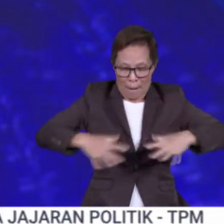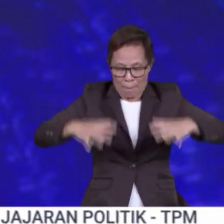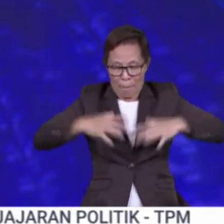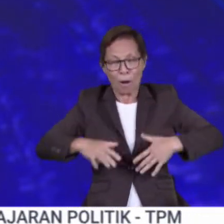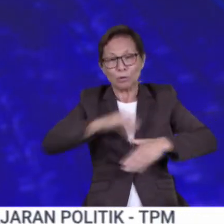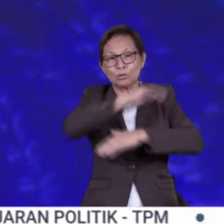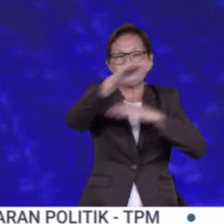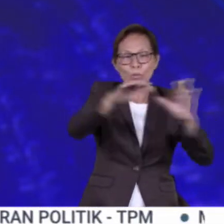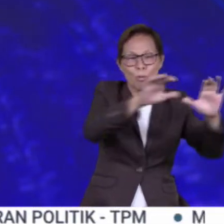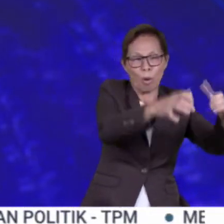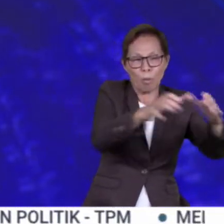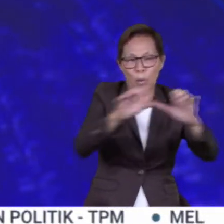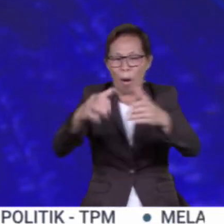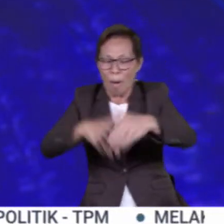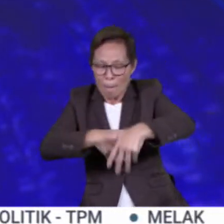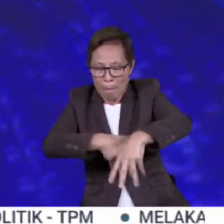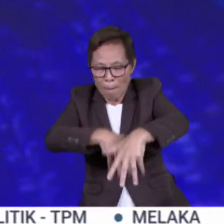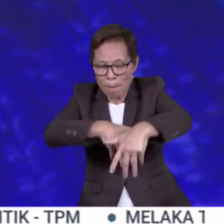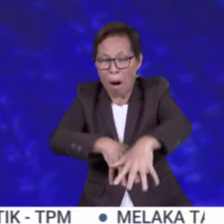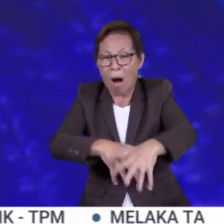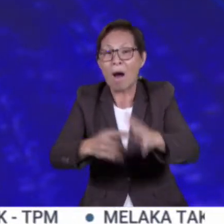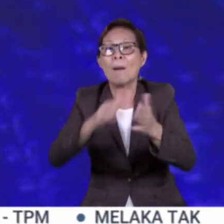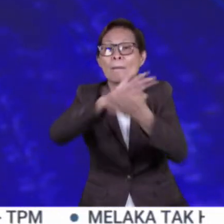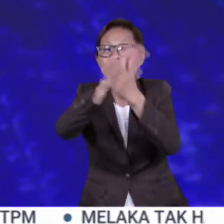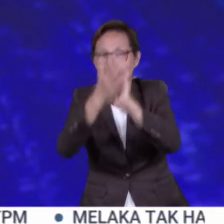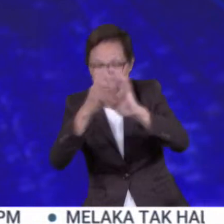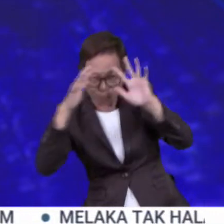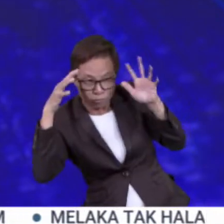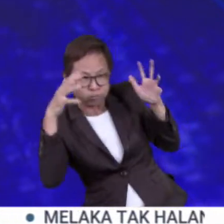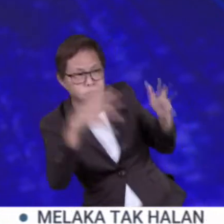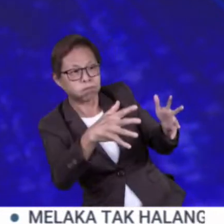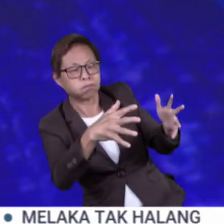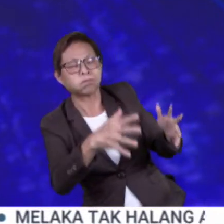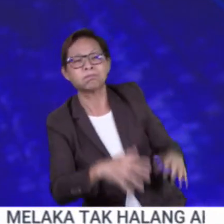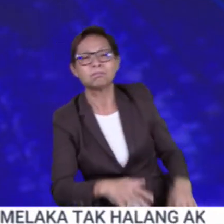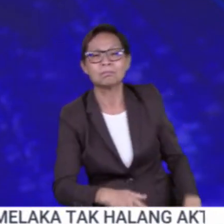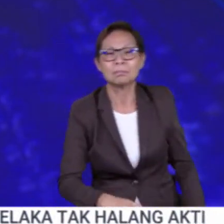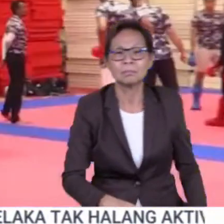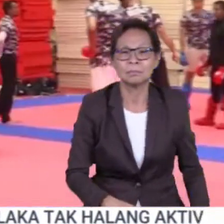setiap kontingen ketika perbarisan akan menjadi perhatian.